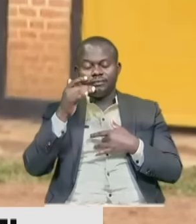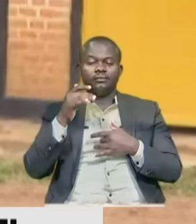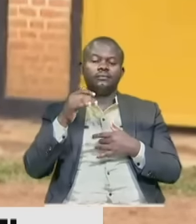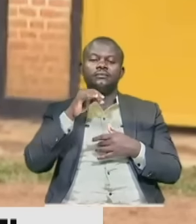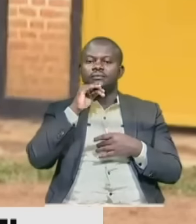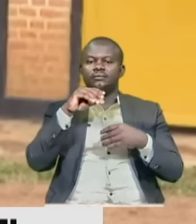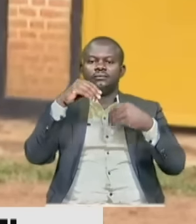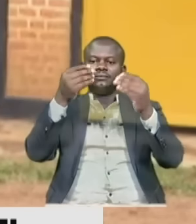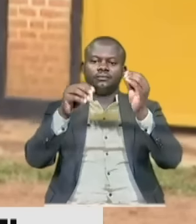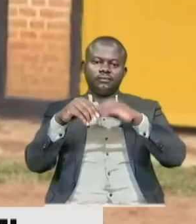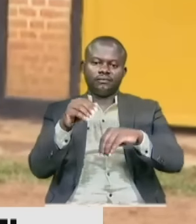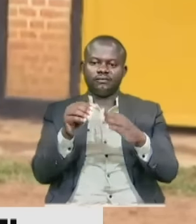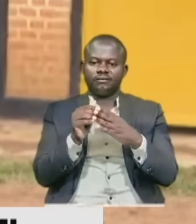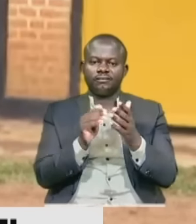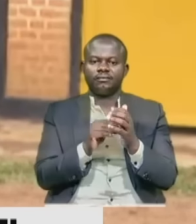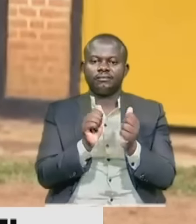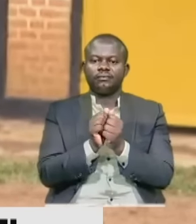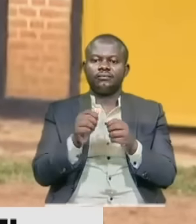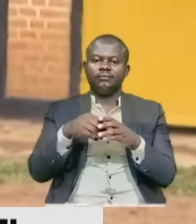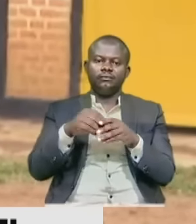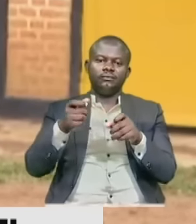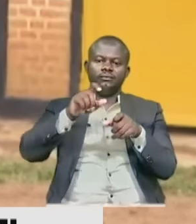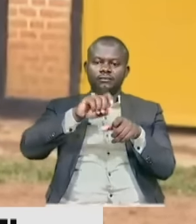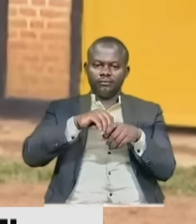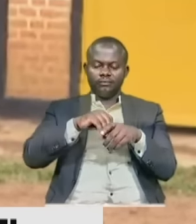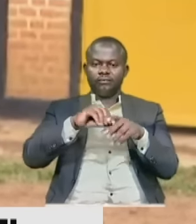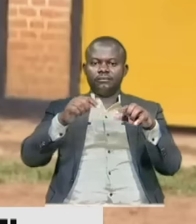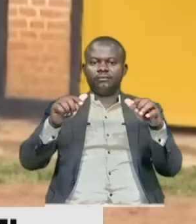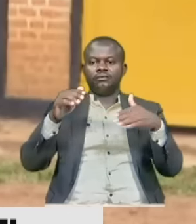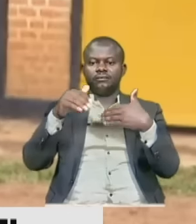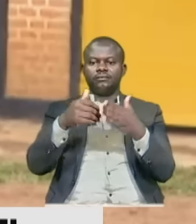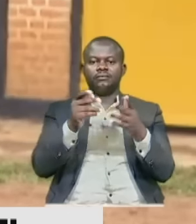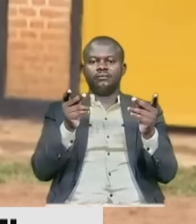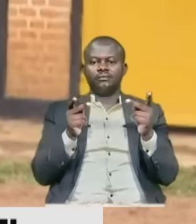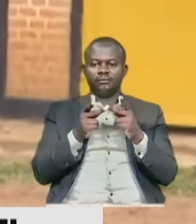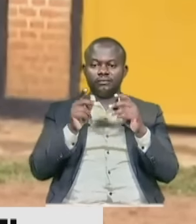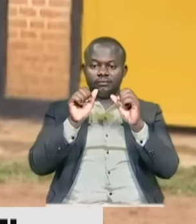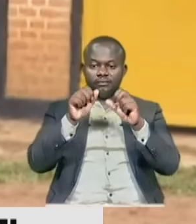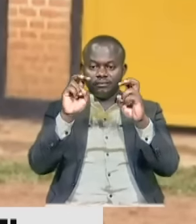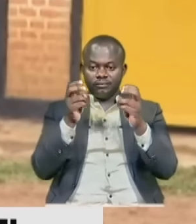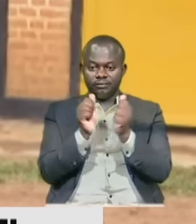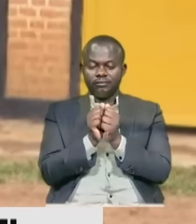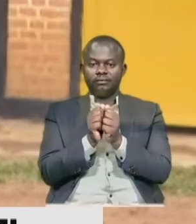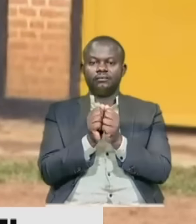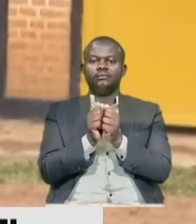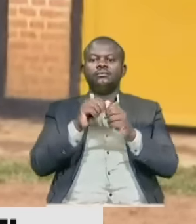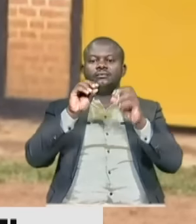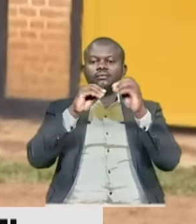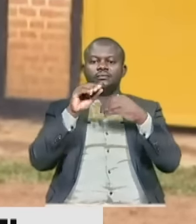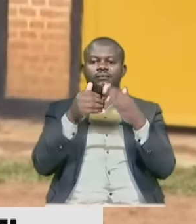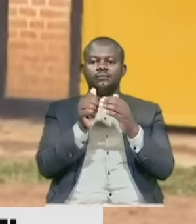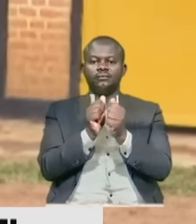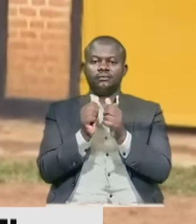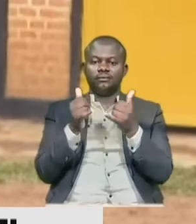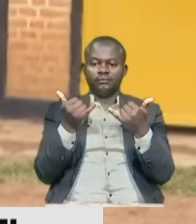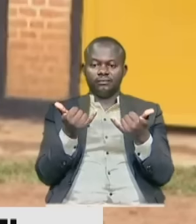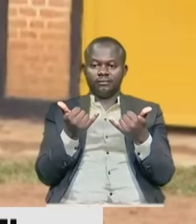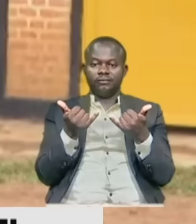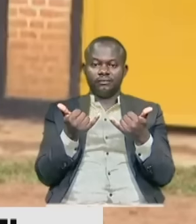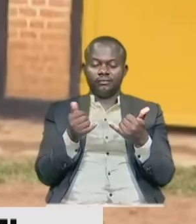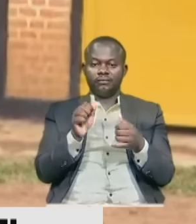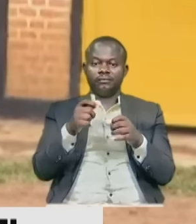zitanga umusaruro. Harimo no kongera umusaruro ku buso. Aho bishoboka yuko umusaruro ku buso uyu munsi mufite